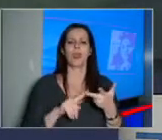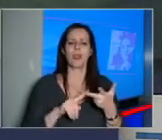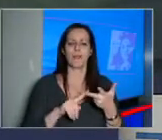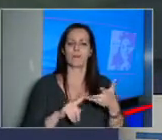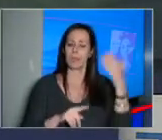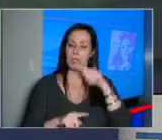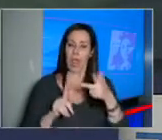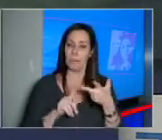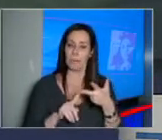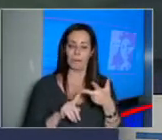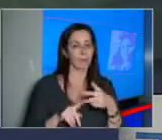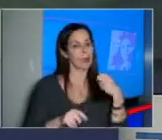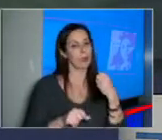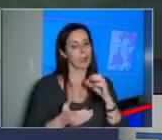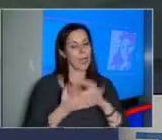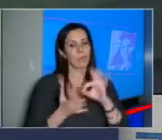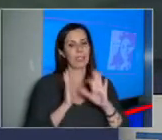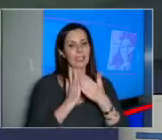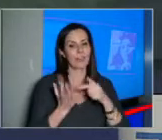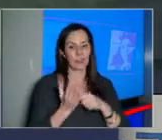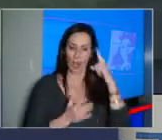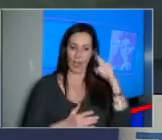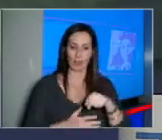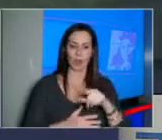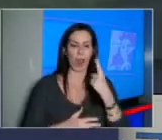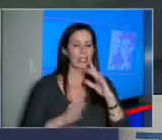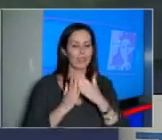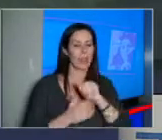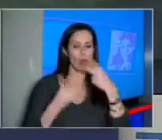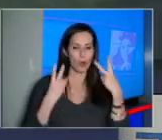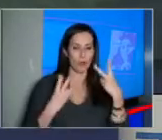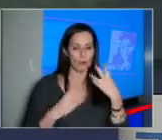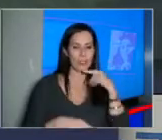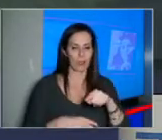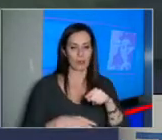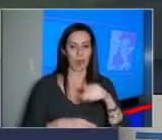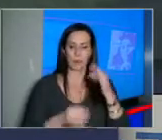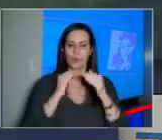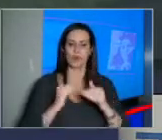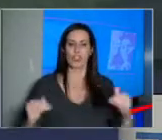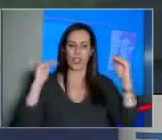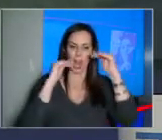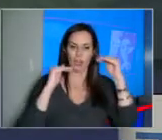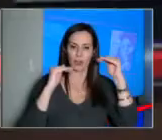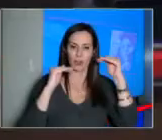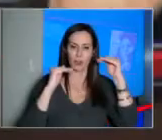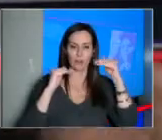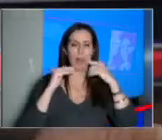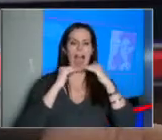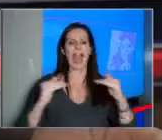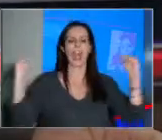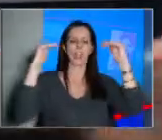היא גם כתבה ספר שלדעתי הוא אולי אחד הספרים החשובים ביותר במדינת ישראל על בית המשפט העליון, שנקרא